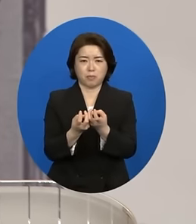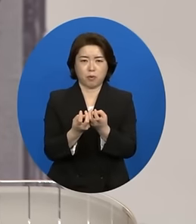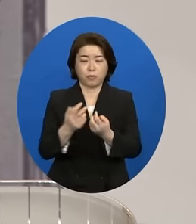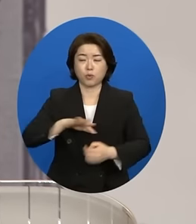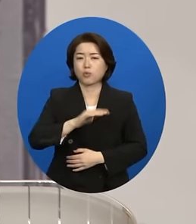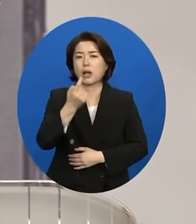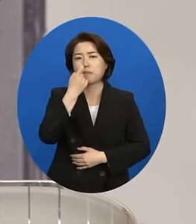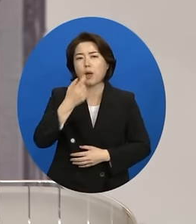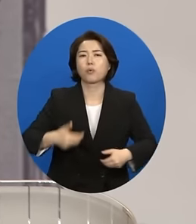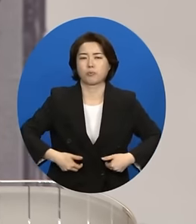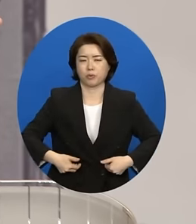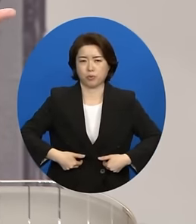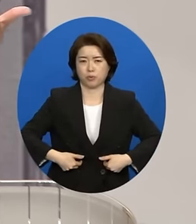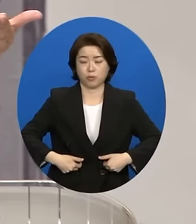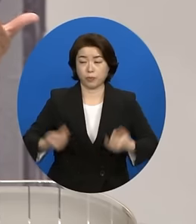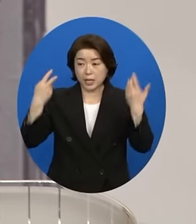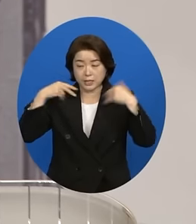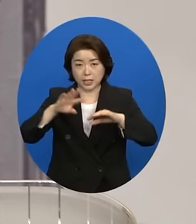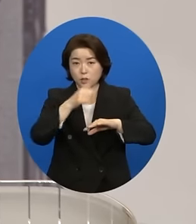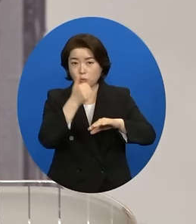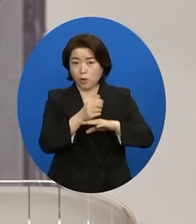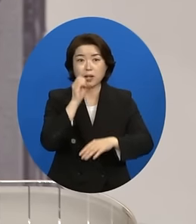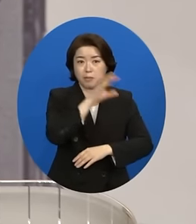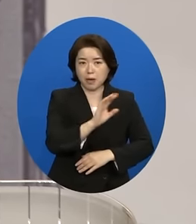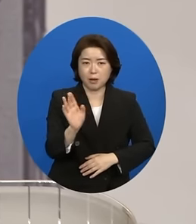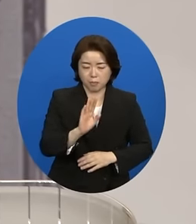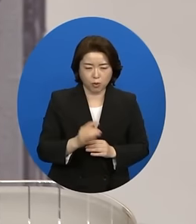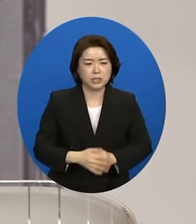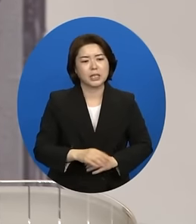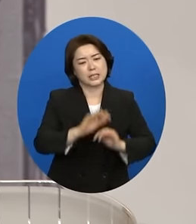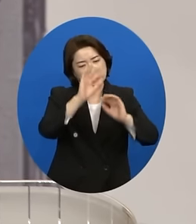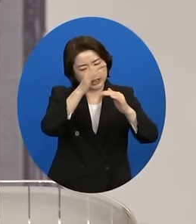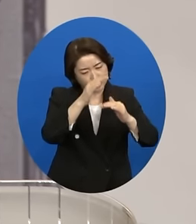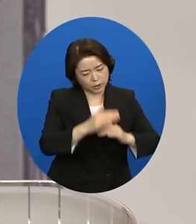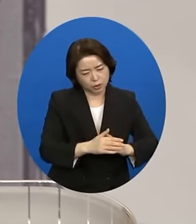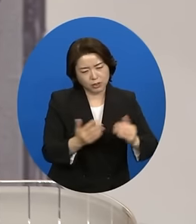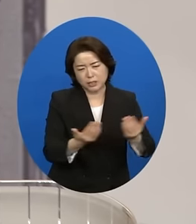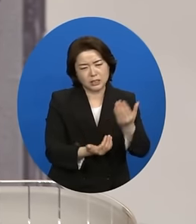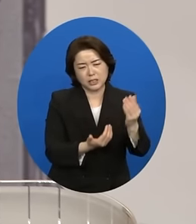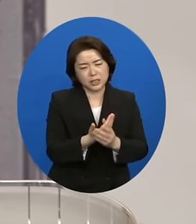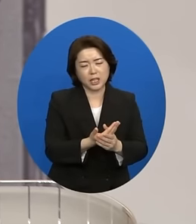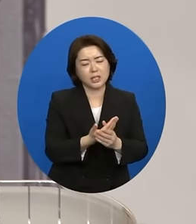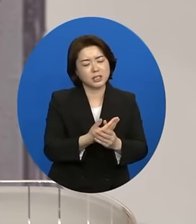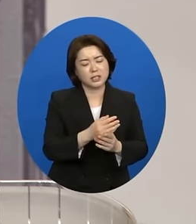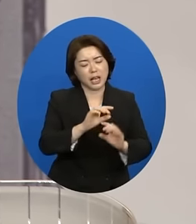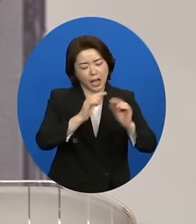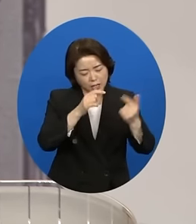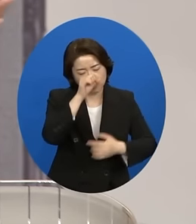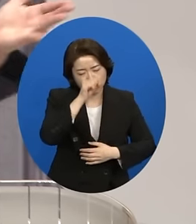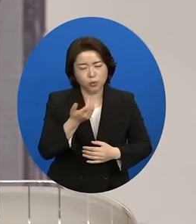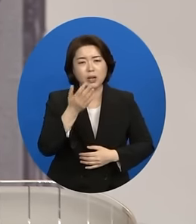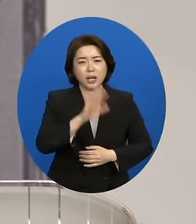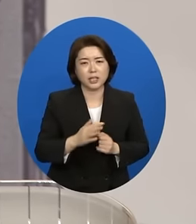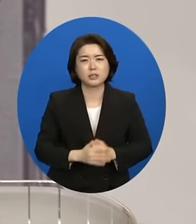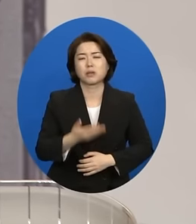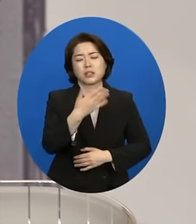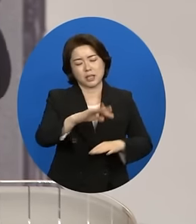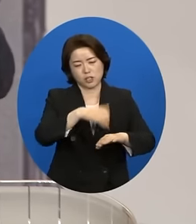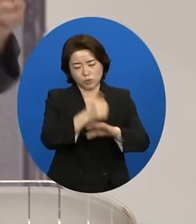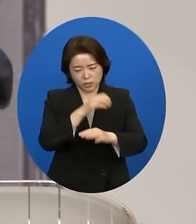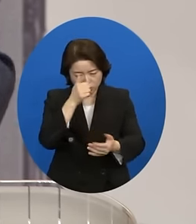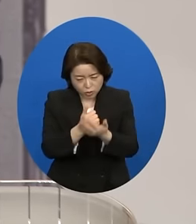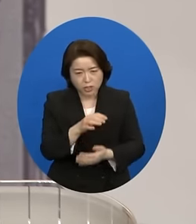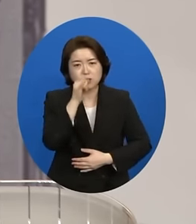그래서 이 다니엘이 왕에게 무슨 얘기를 하냐, 이런 일이 일어나지 않았으면 좋겠습니다 라고 하지만 동시에 왕이시여 당신이 죄를